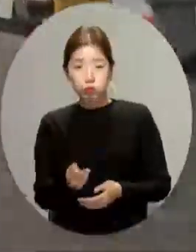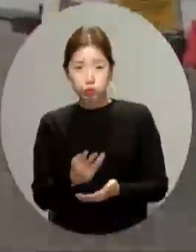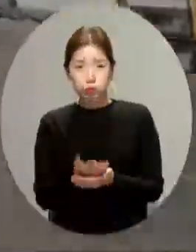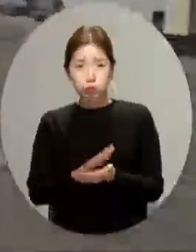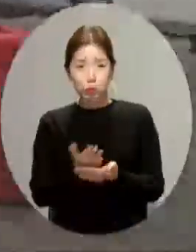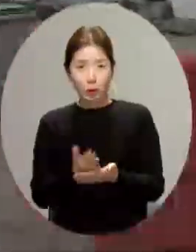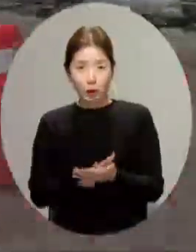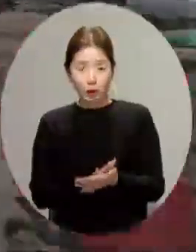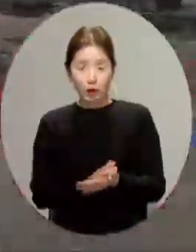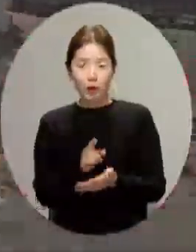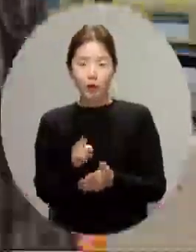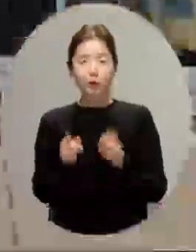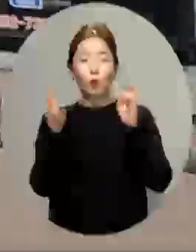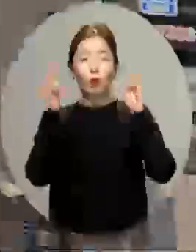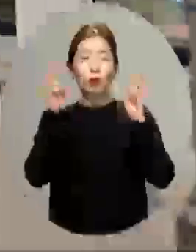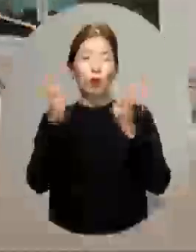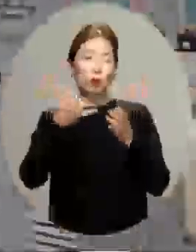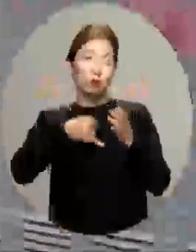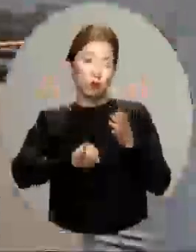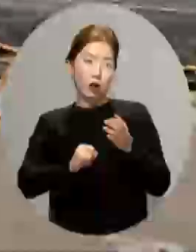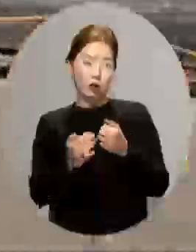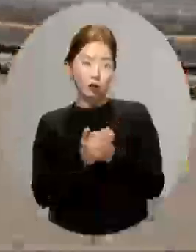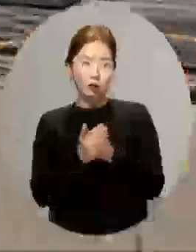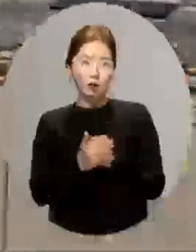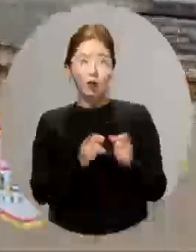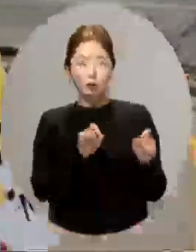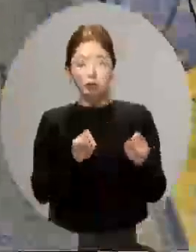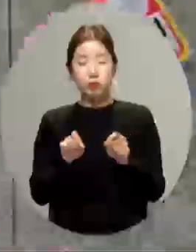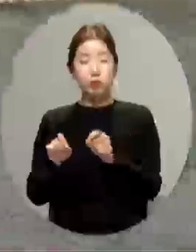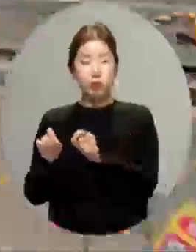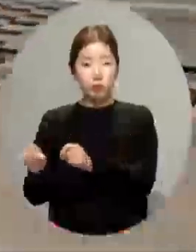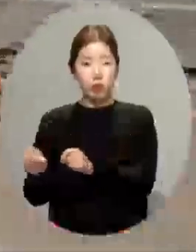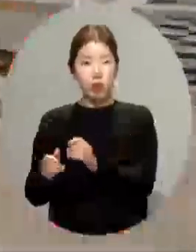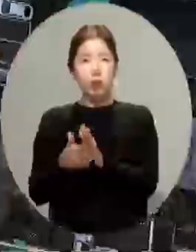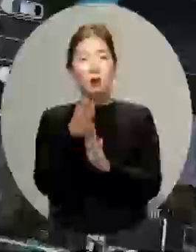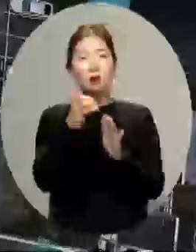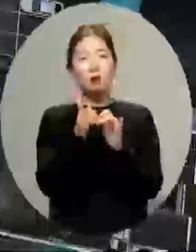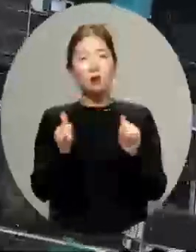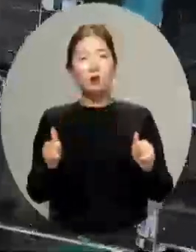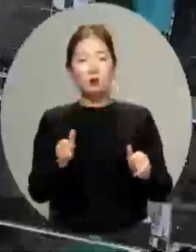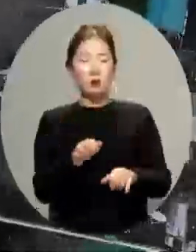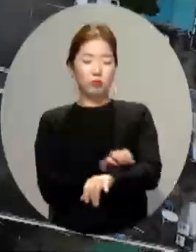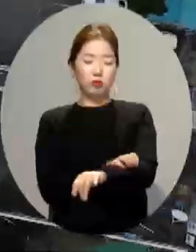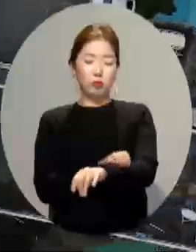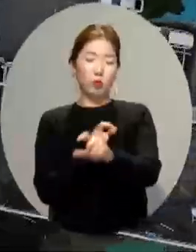최근에는 시공사의 부도 위기까지 겹쳐 공사가 늦어지는 사이 시민